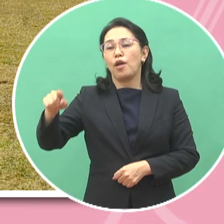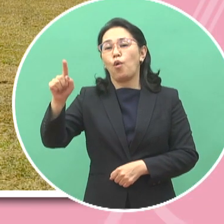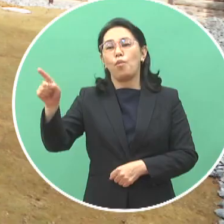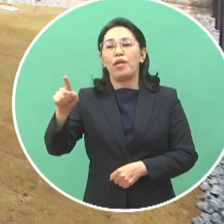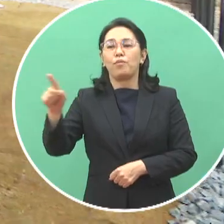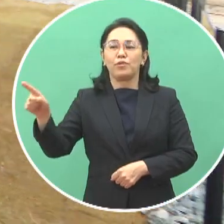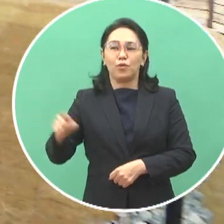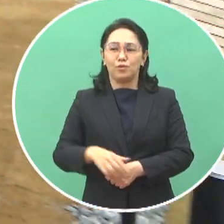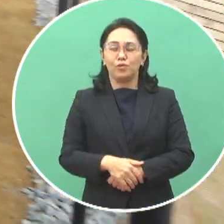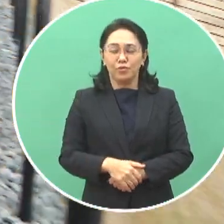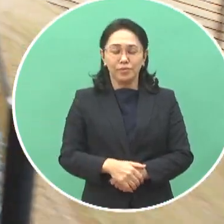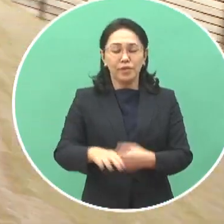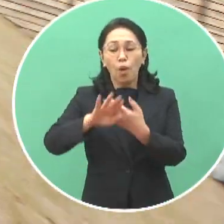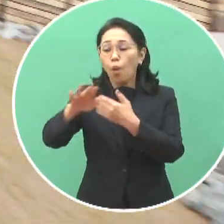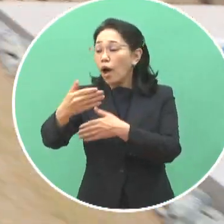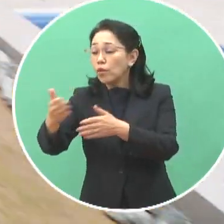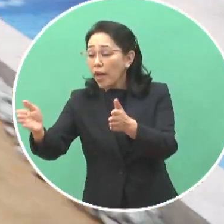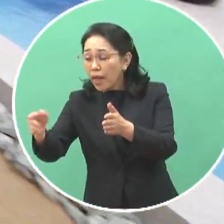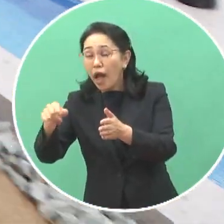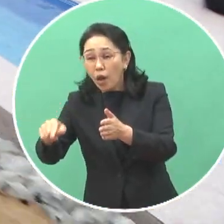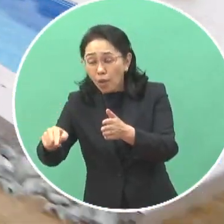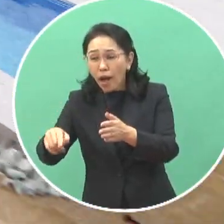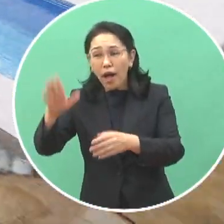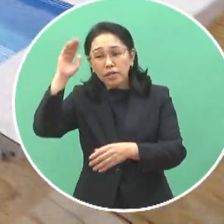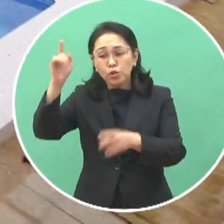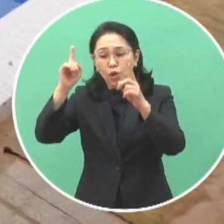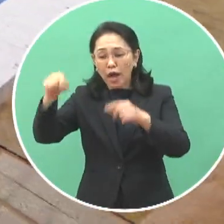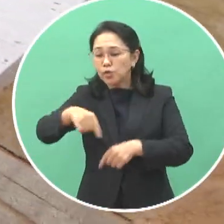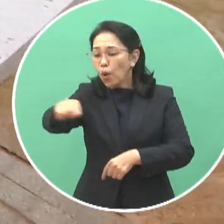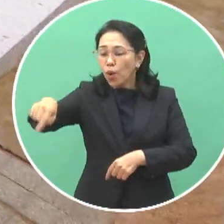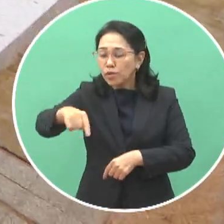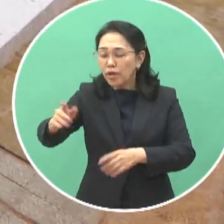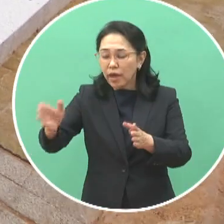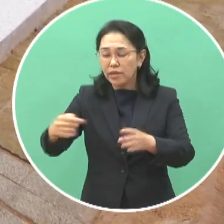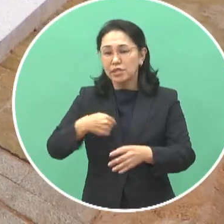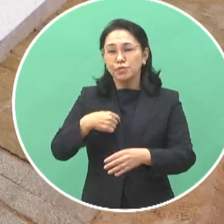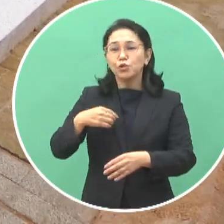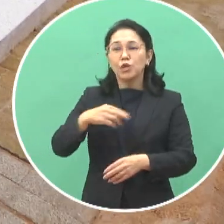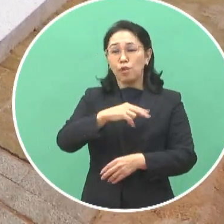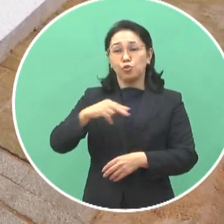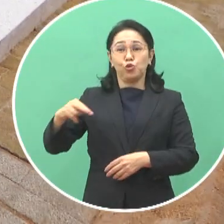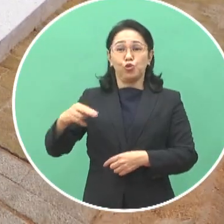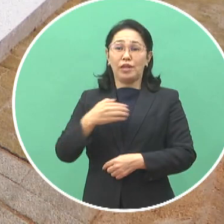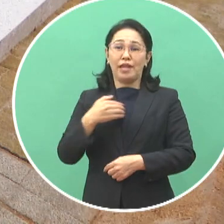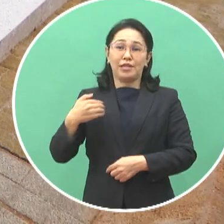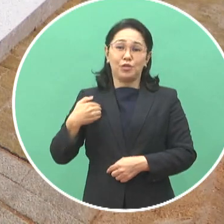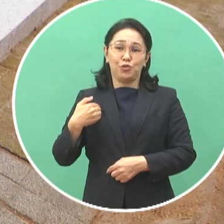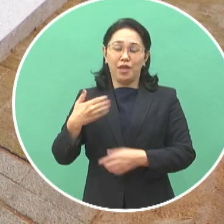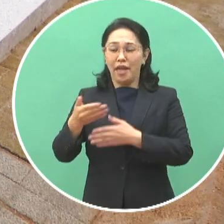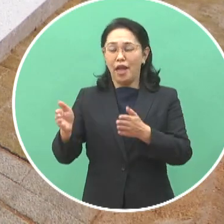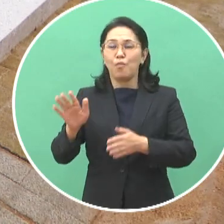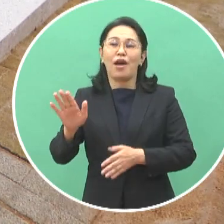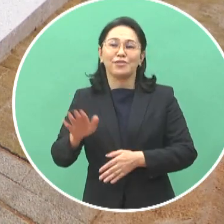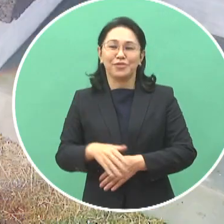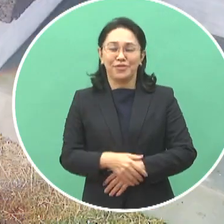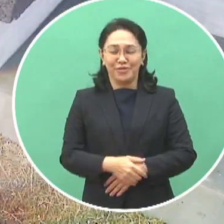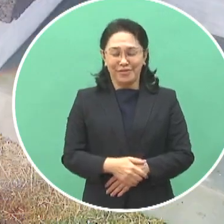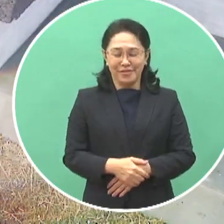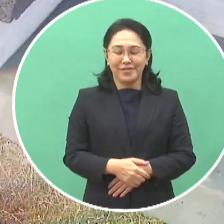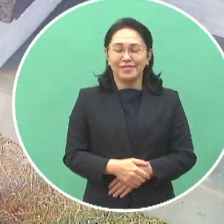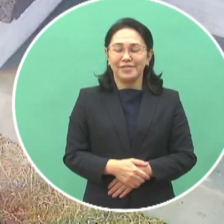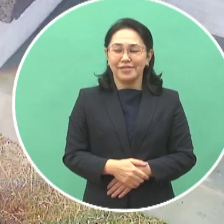さ。他の部屋には犬を遊ばせながら自分は水遊びができるプール付きのタイプもあります